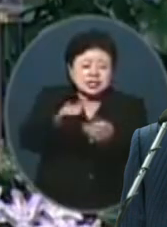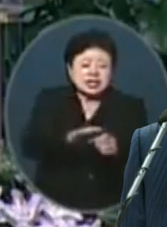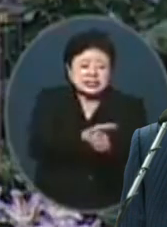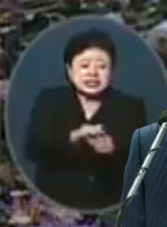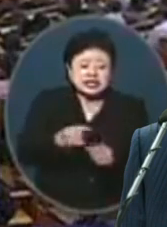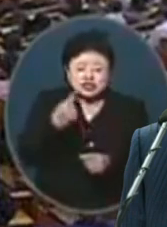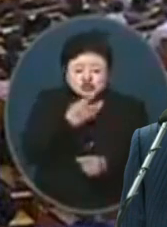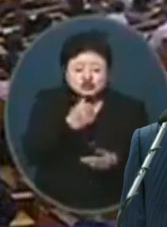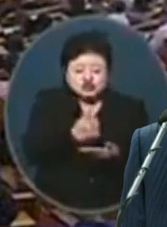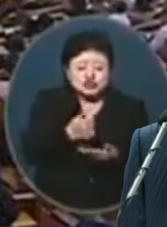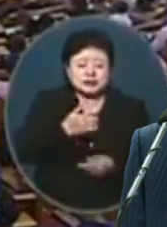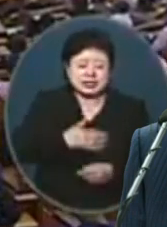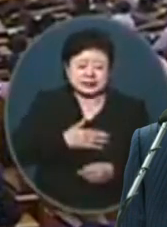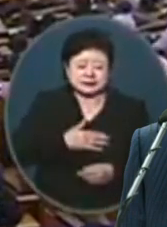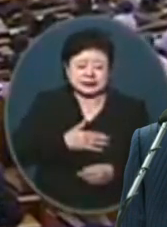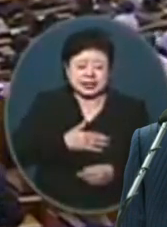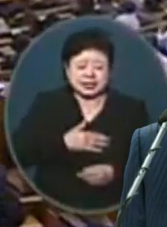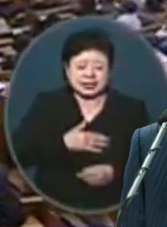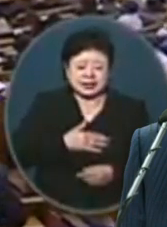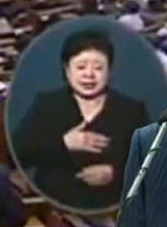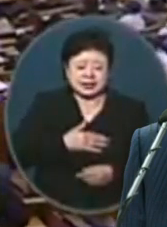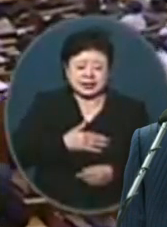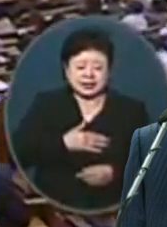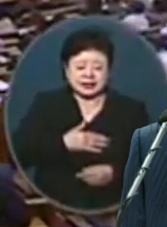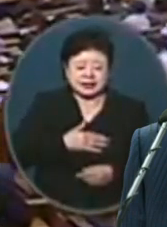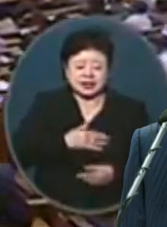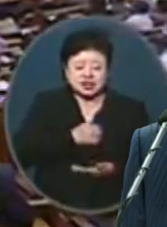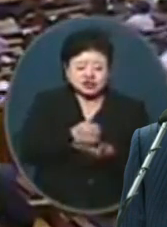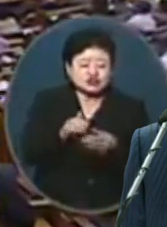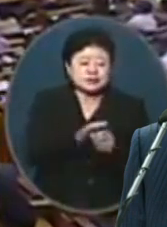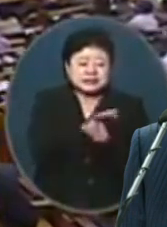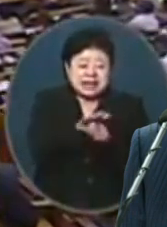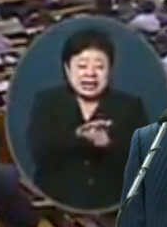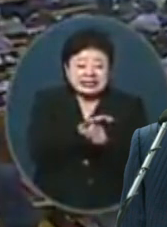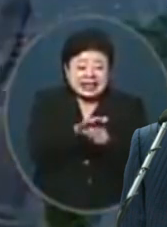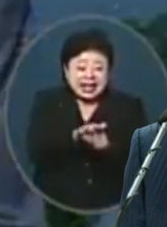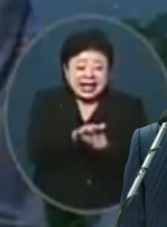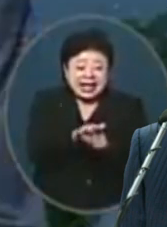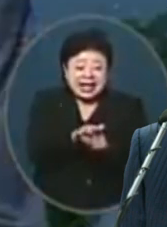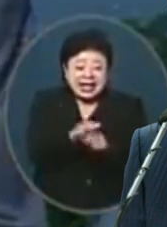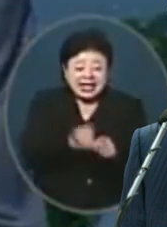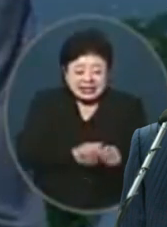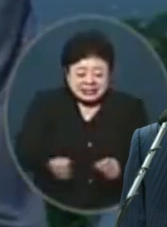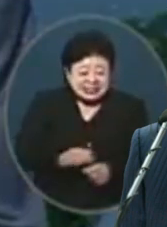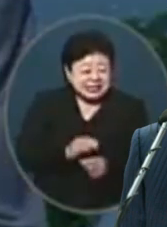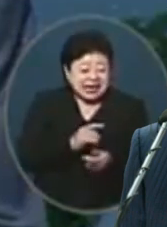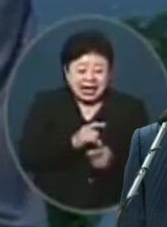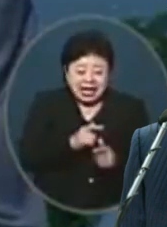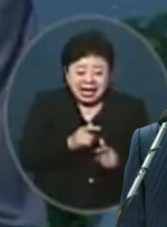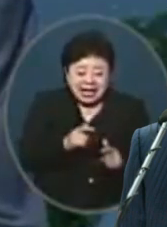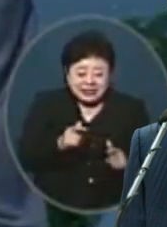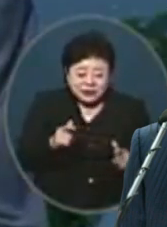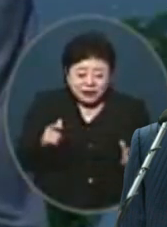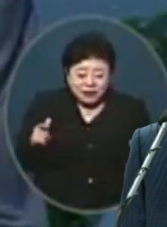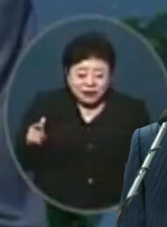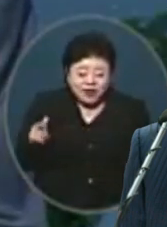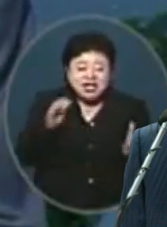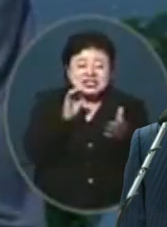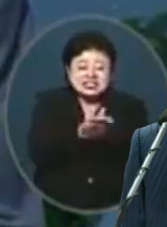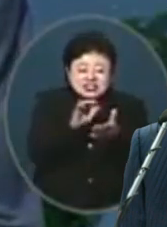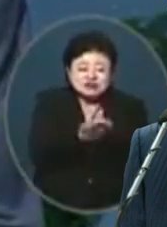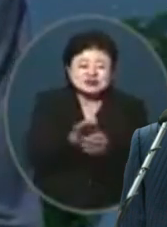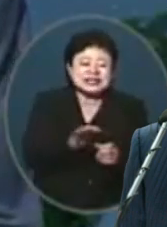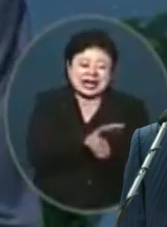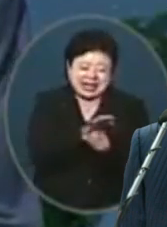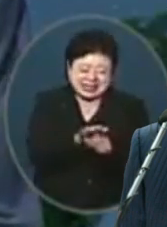한 줄 주님께서 아시나이다. 그렇습니다. 주님을 사랑하는데 희생적으로 사랑하느냐고 물으니까 친구로